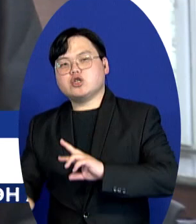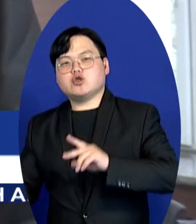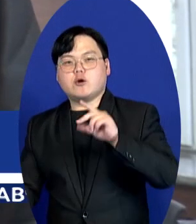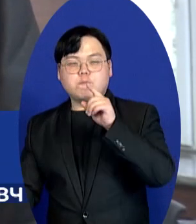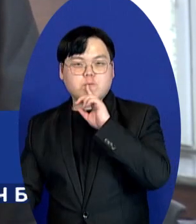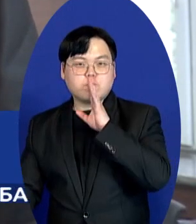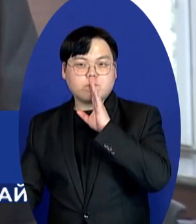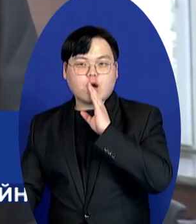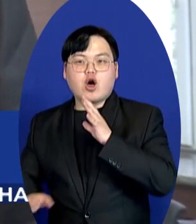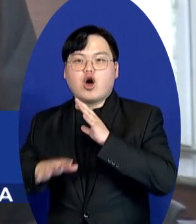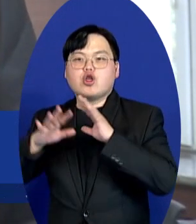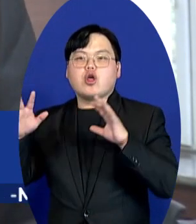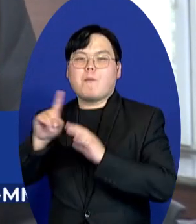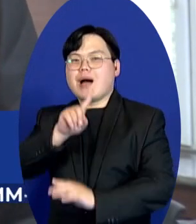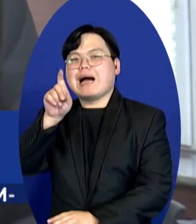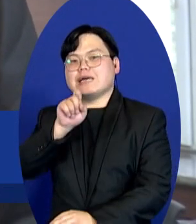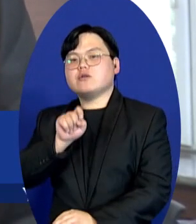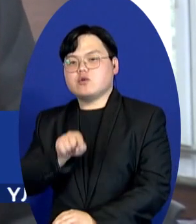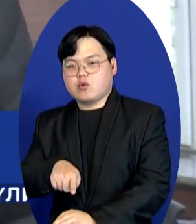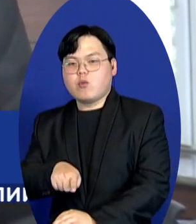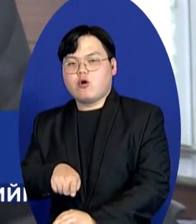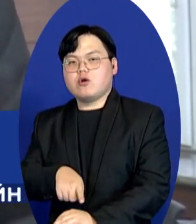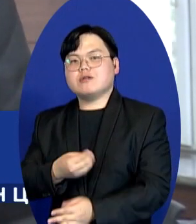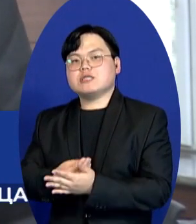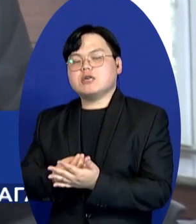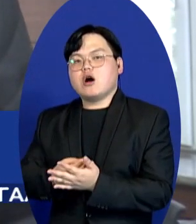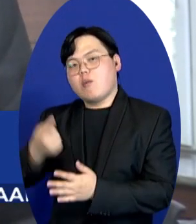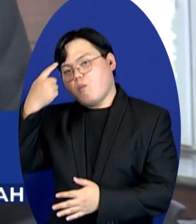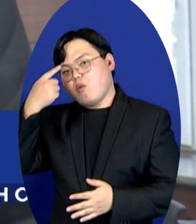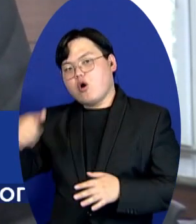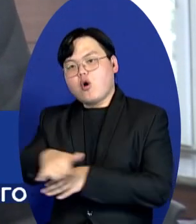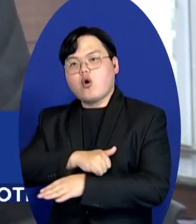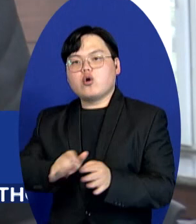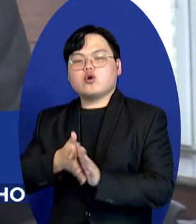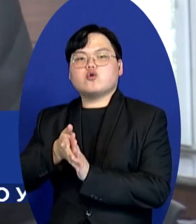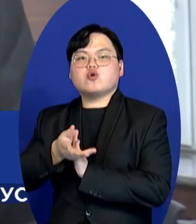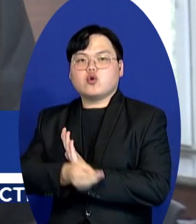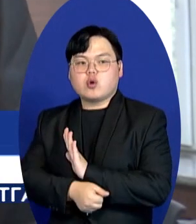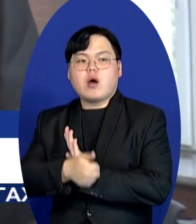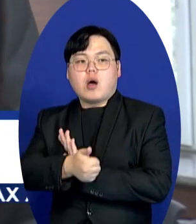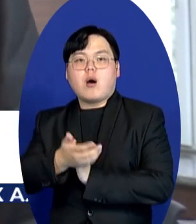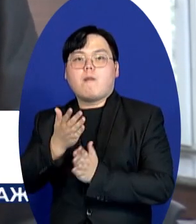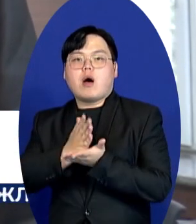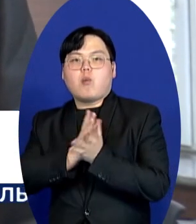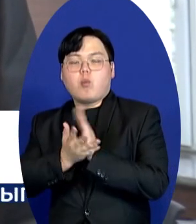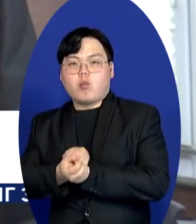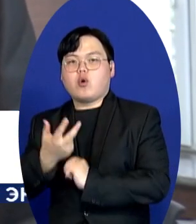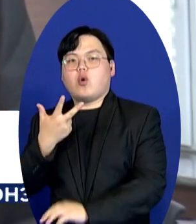бас маш том тулгымцсан асуудлын нэг байдаг. За яг хэдийн улсын төсөвт одоо тодорхой хэмжээний төсөв тавигддаг ч гэсэн